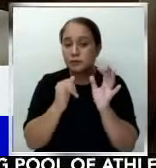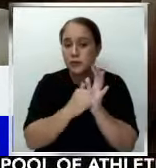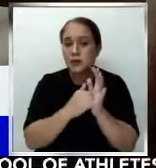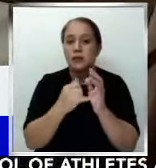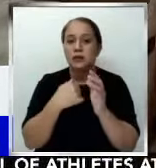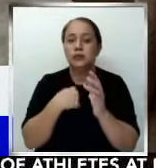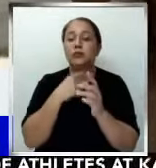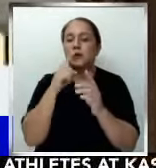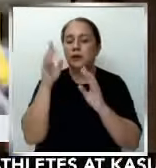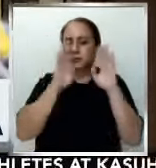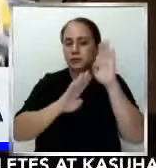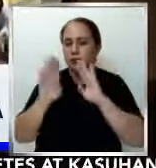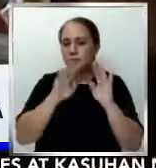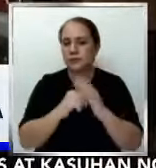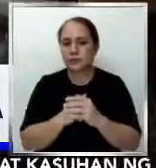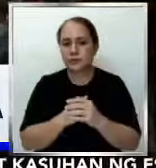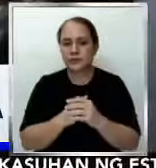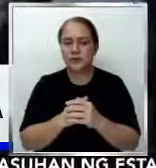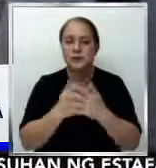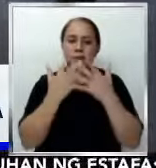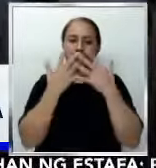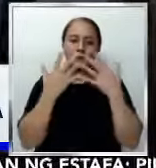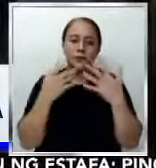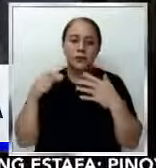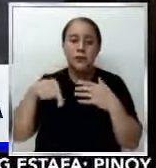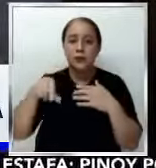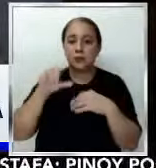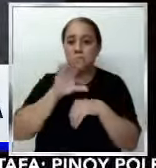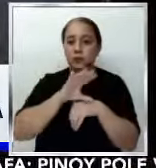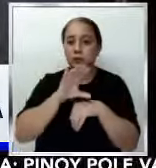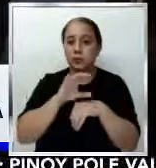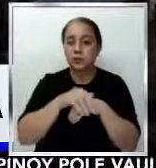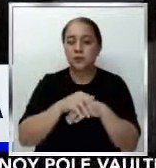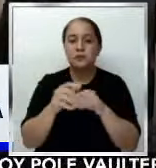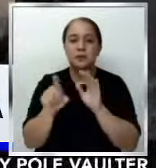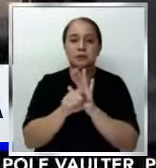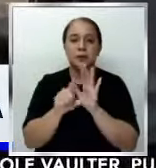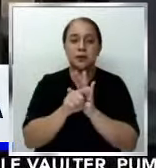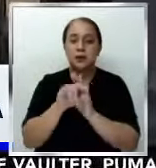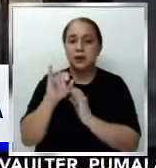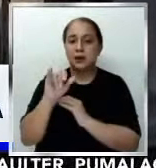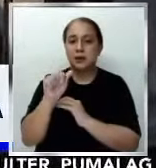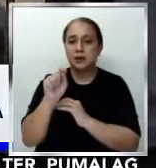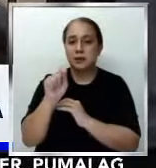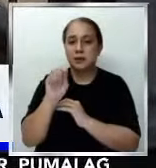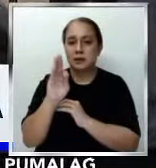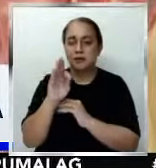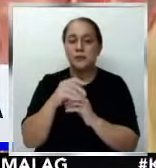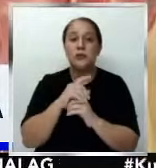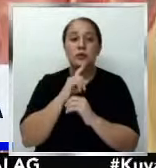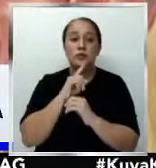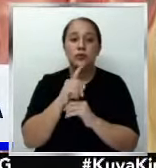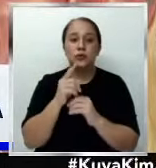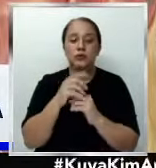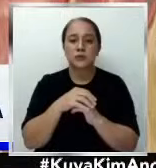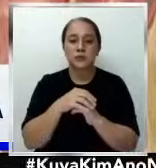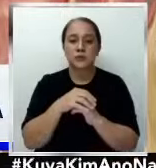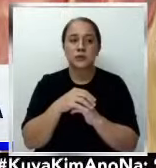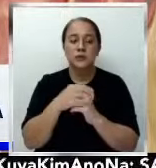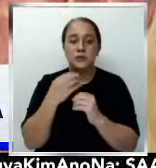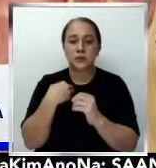kami. Ikinalulungkot ng Quiapo Church ang ginawang pagbabawal ng IATF. Napatunayan naman na raw nilang sa